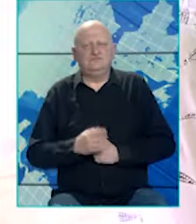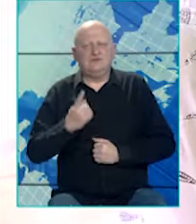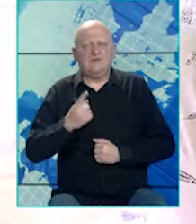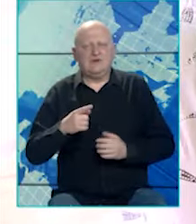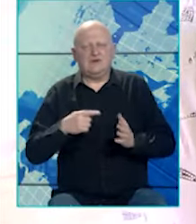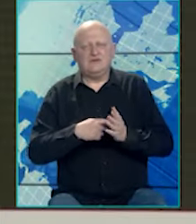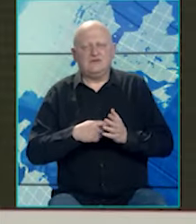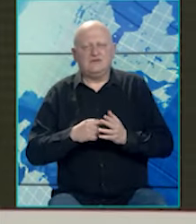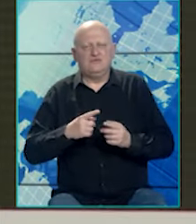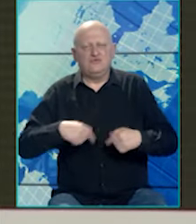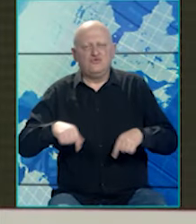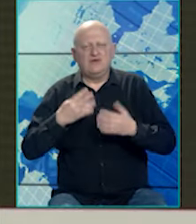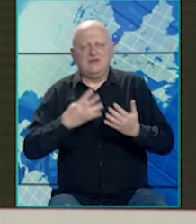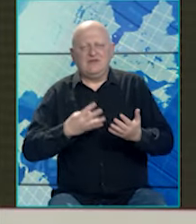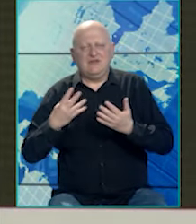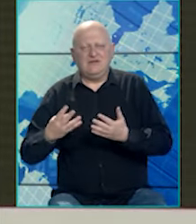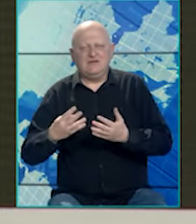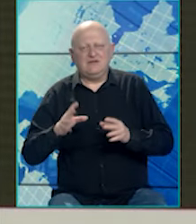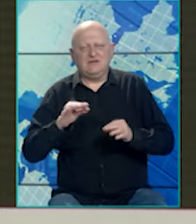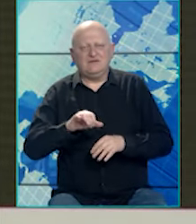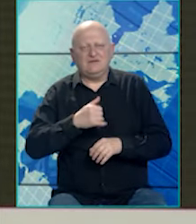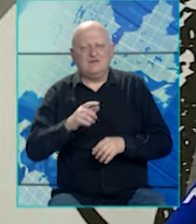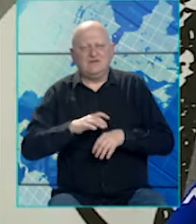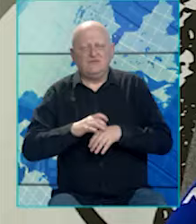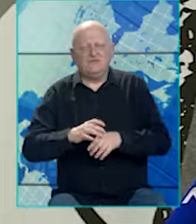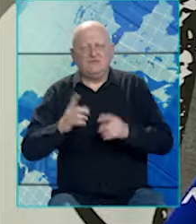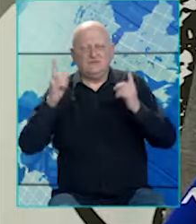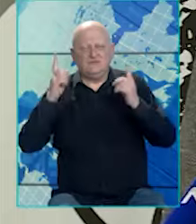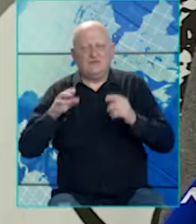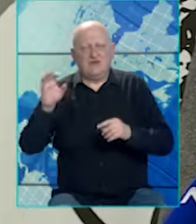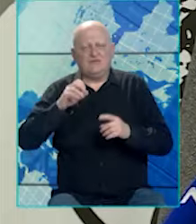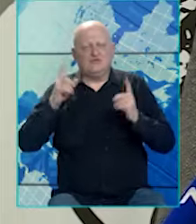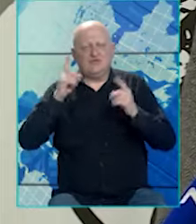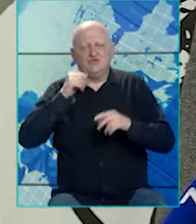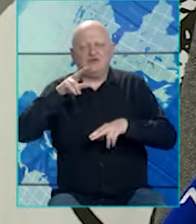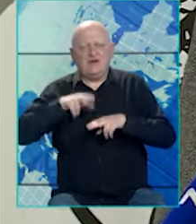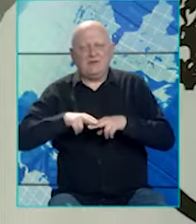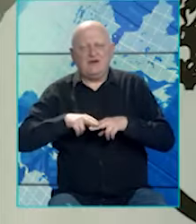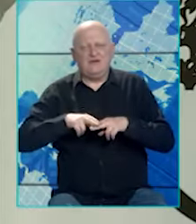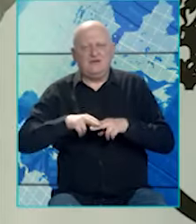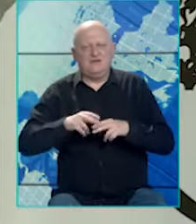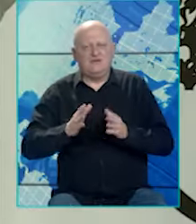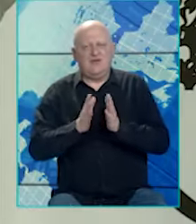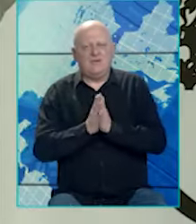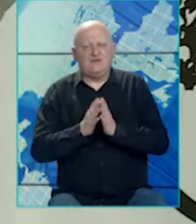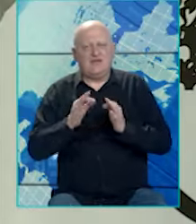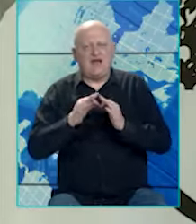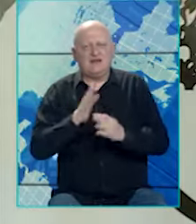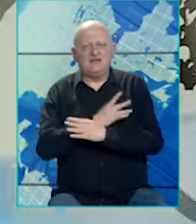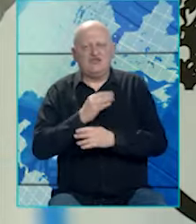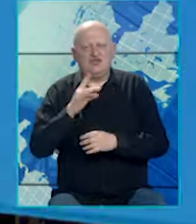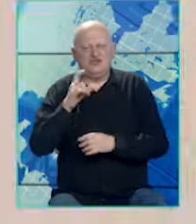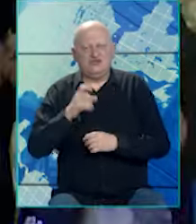Jedna od tema na sesiji kruga 99, 10 godina neprovođenja presude Evropskog suda za ljudska prava po apelaciji Azre